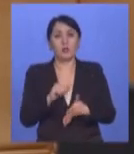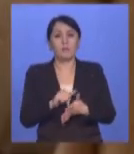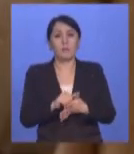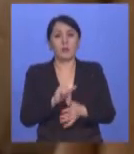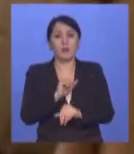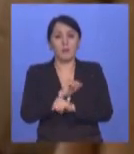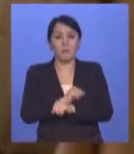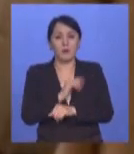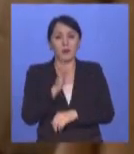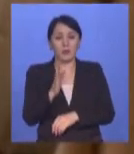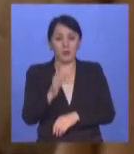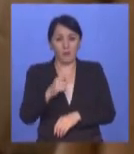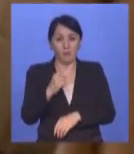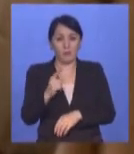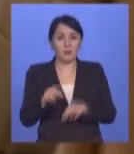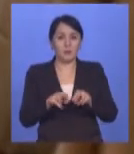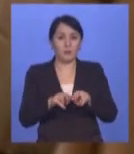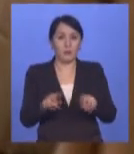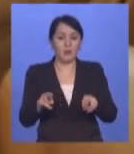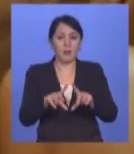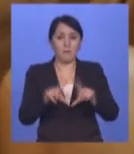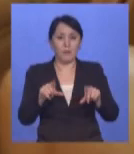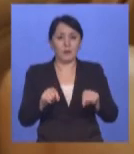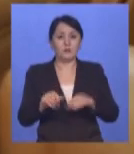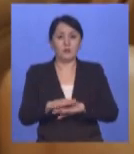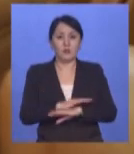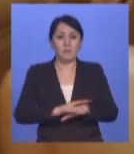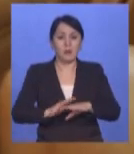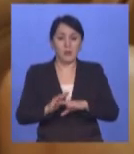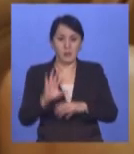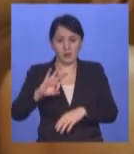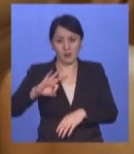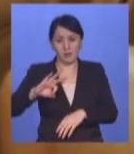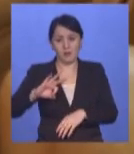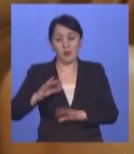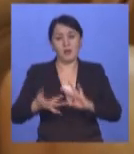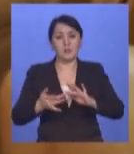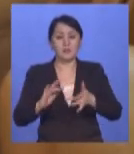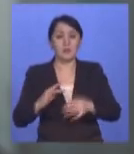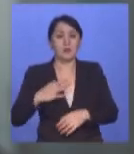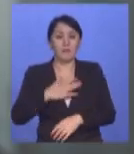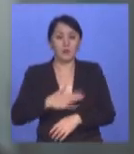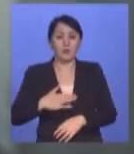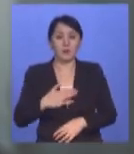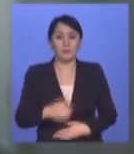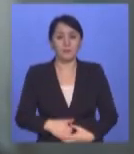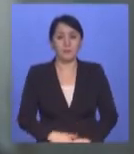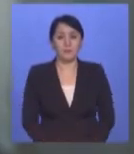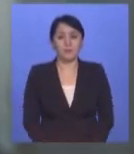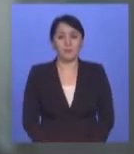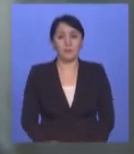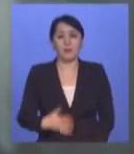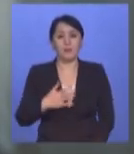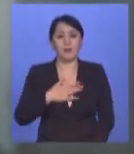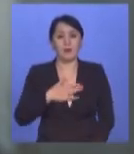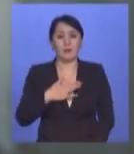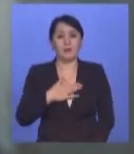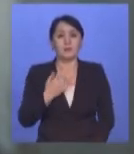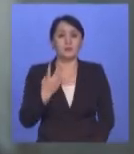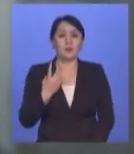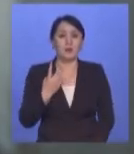жұмысына енгізбек. Айтуынша, үкіметтік ұйымдардың қоғаммен байланысында әлеуметтік желілердің маңызы зор. Жалпы менің баяндамам ол